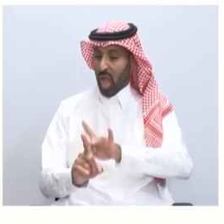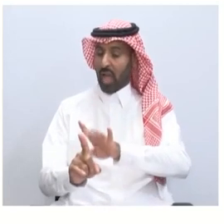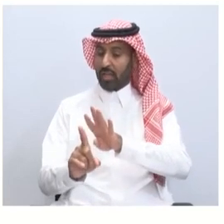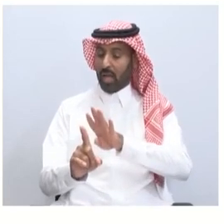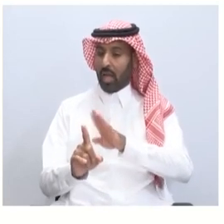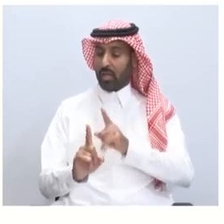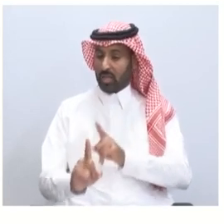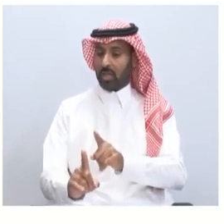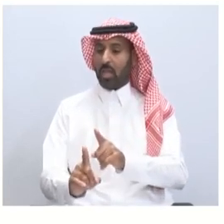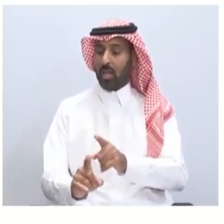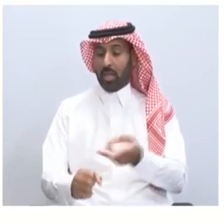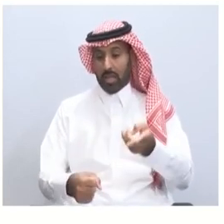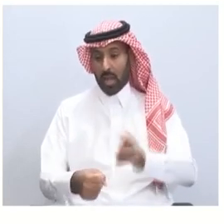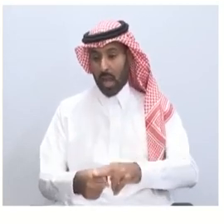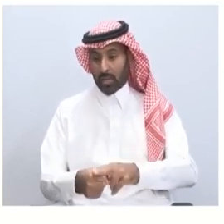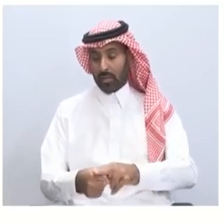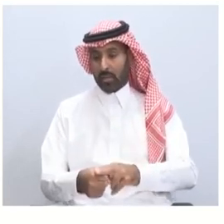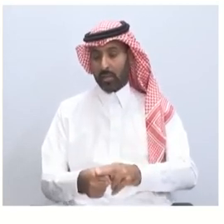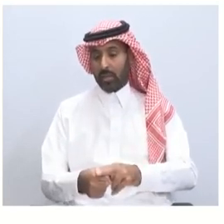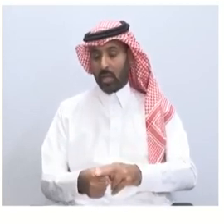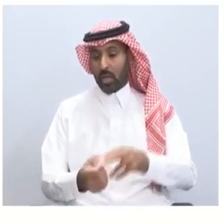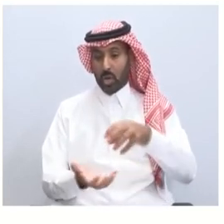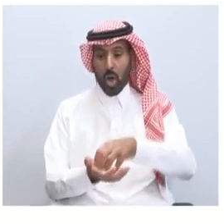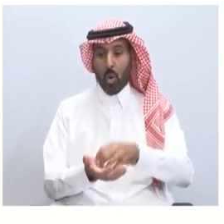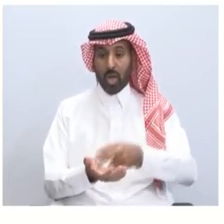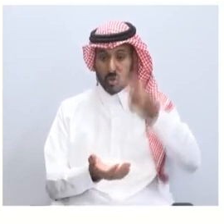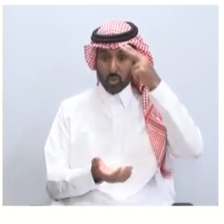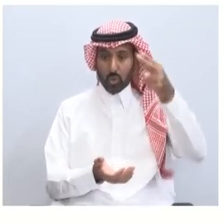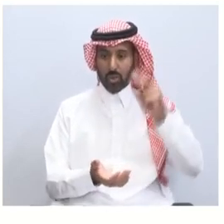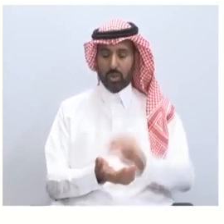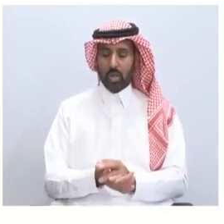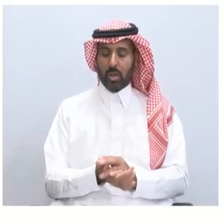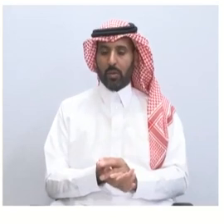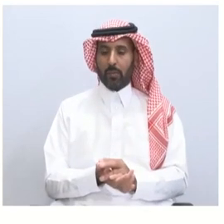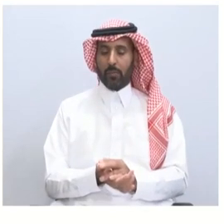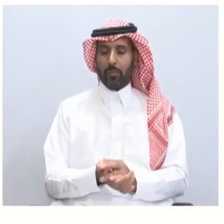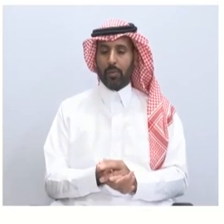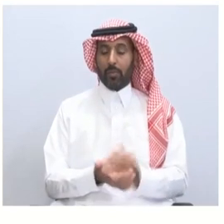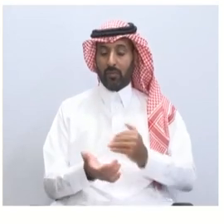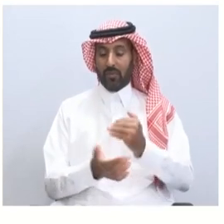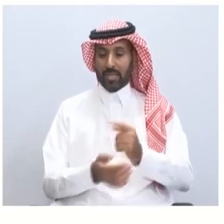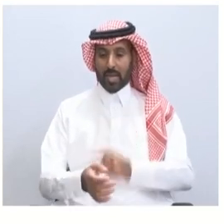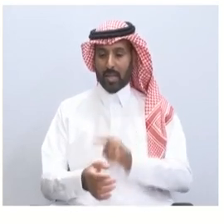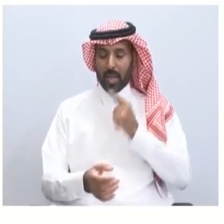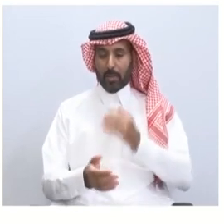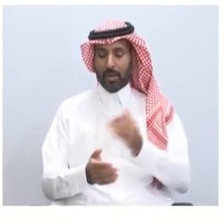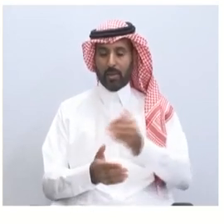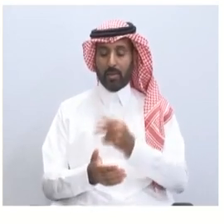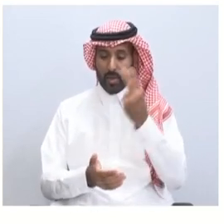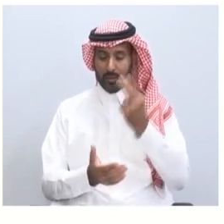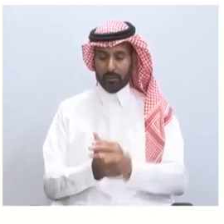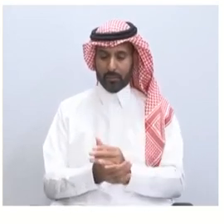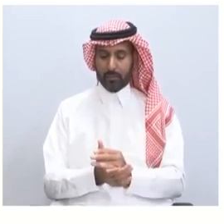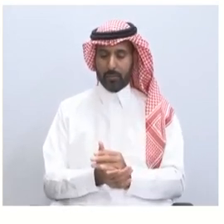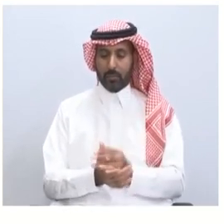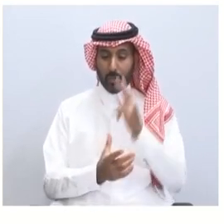قياده لاعاده الدوله السعوديه بفترتين الثانيه